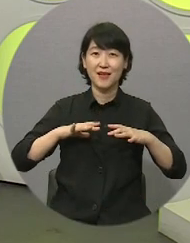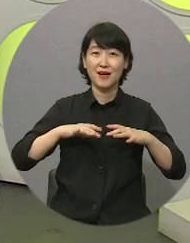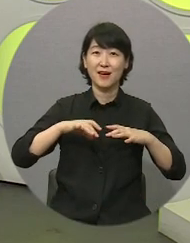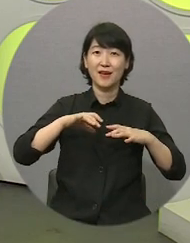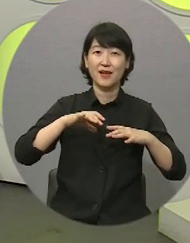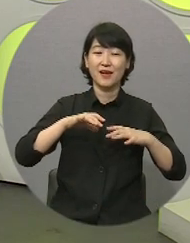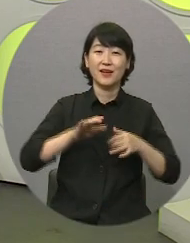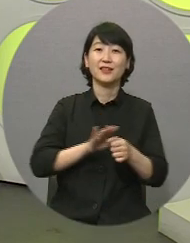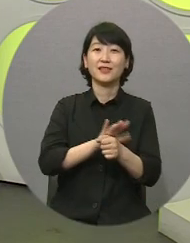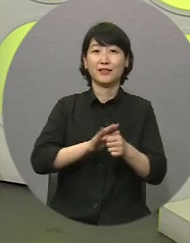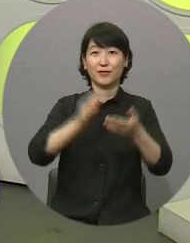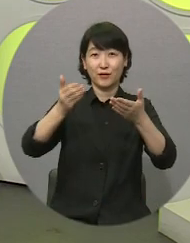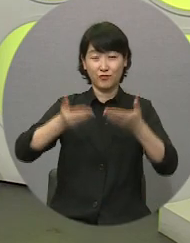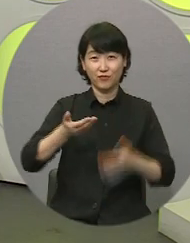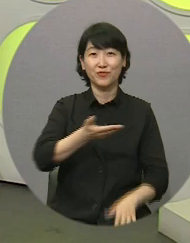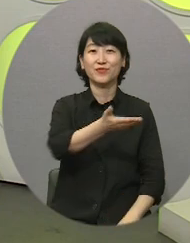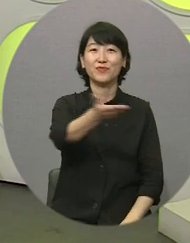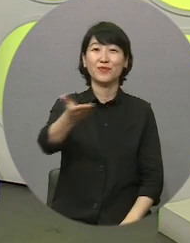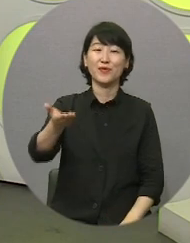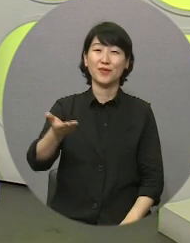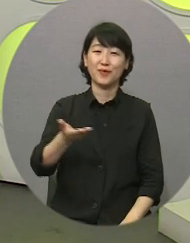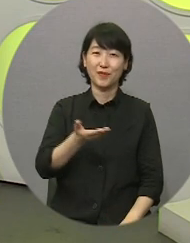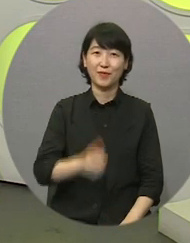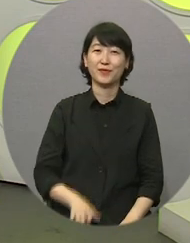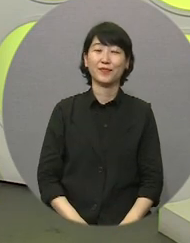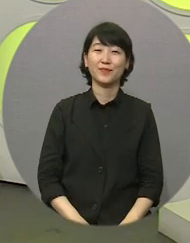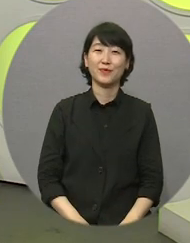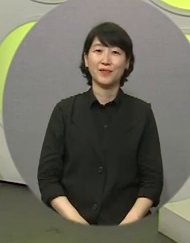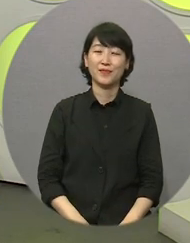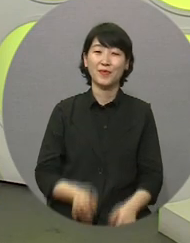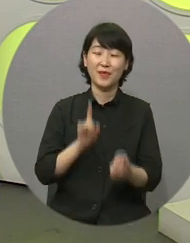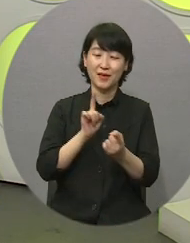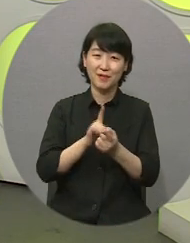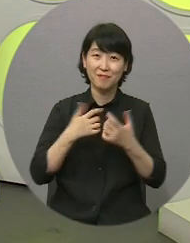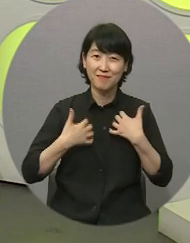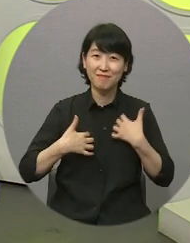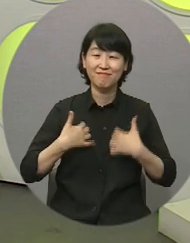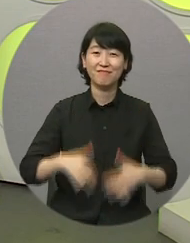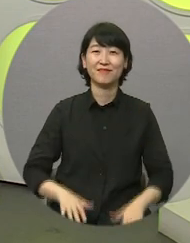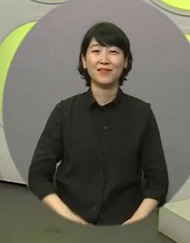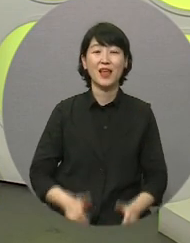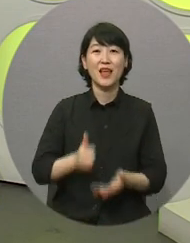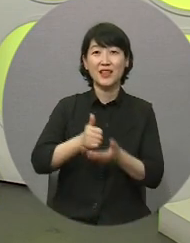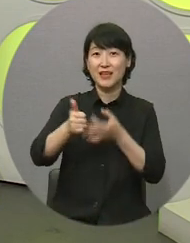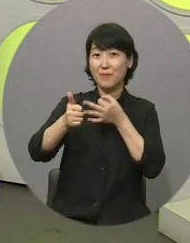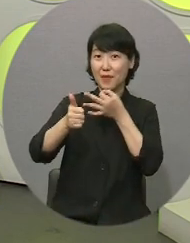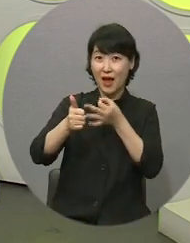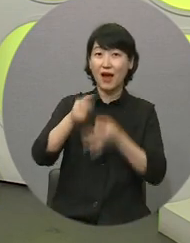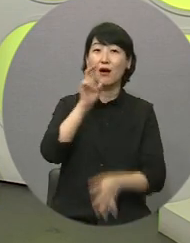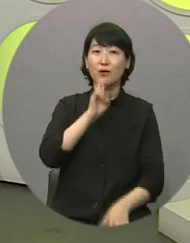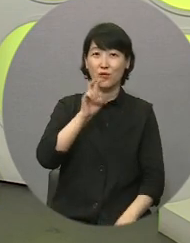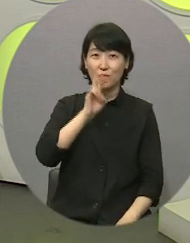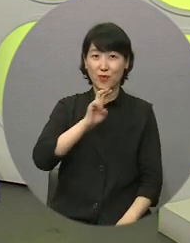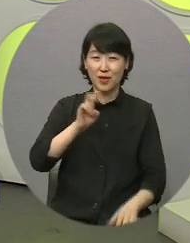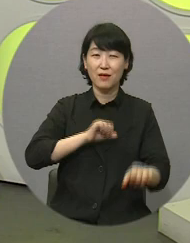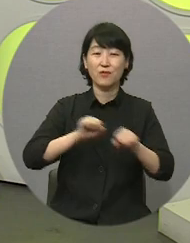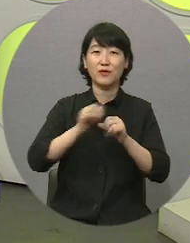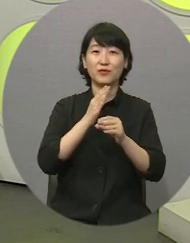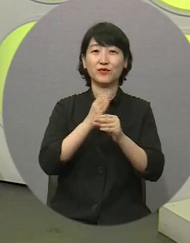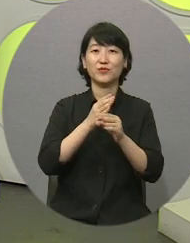여러분, 이렇게 뵙게 돼서 반갑습니다. 저는 니마니마로 활동하는